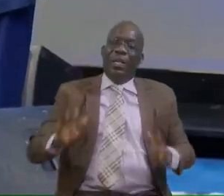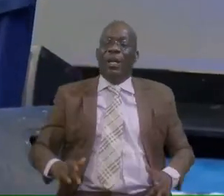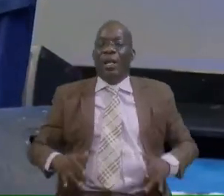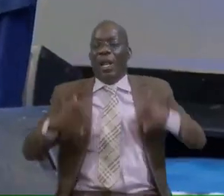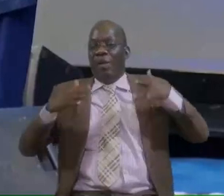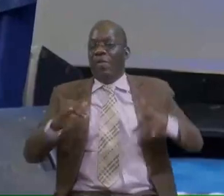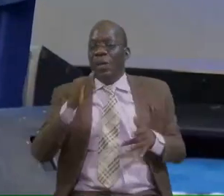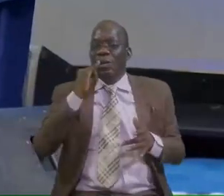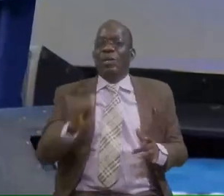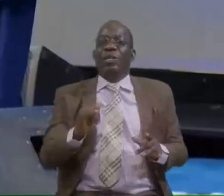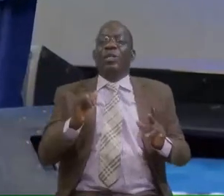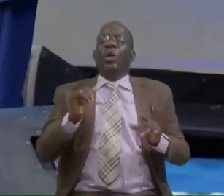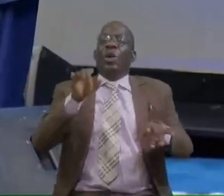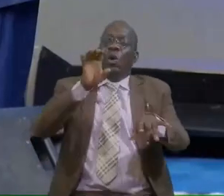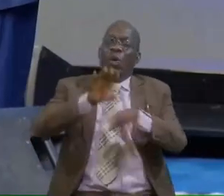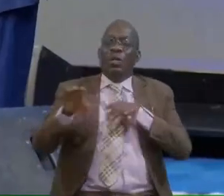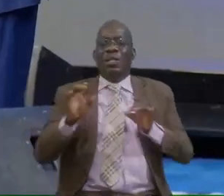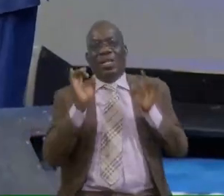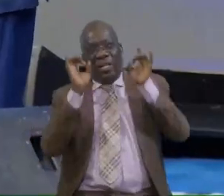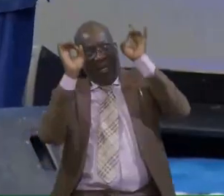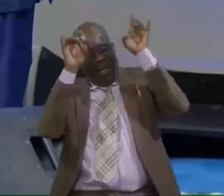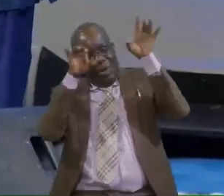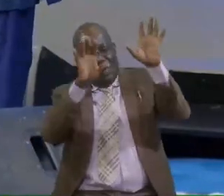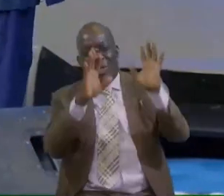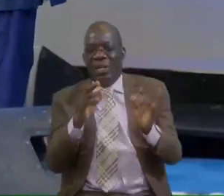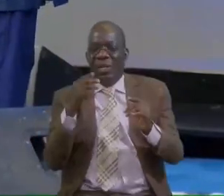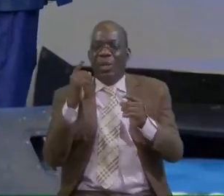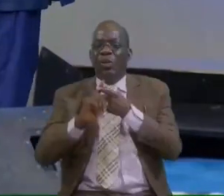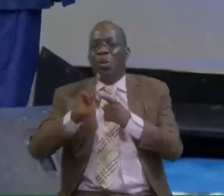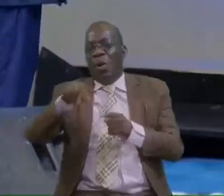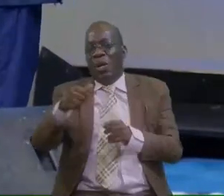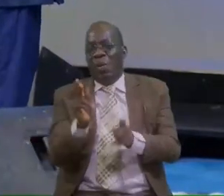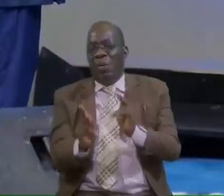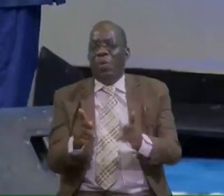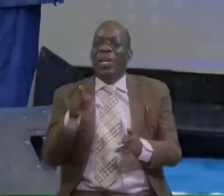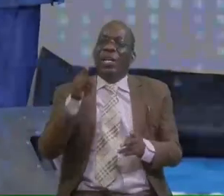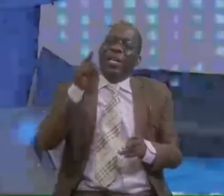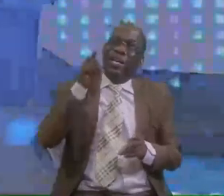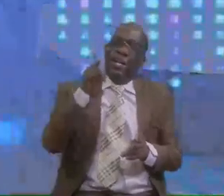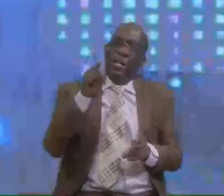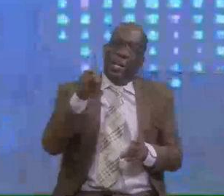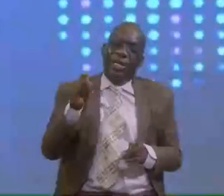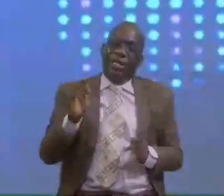une vie qui terrorise les autres. Sa vie est une vie terrible.